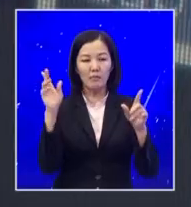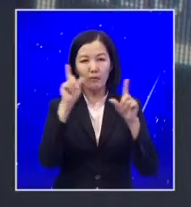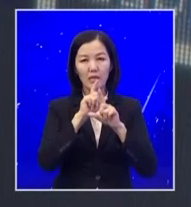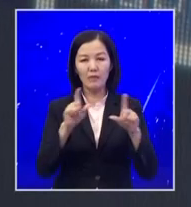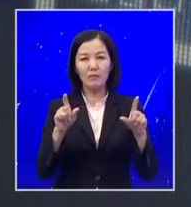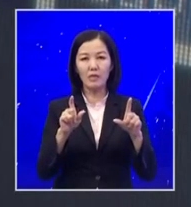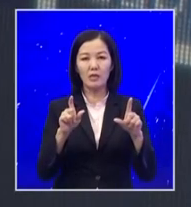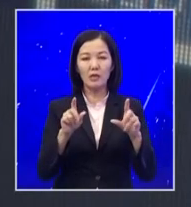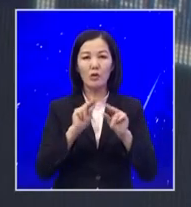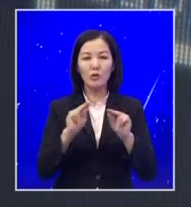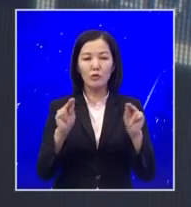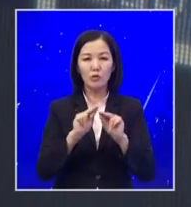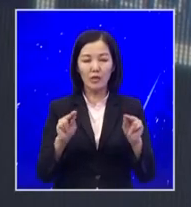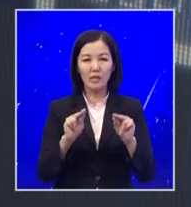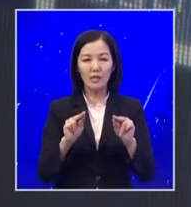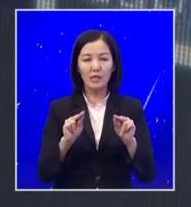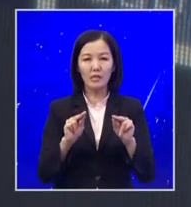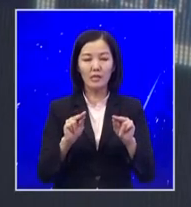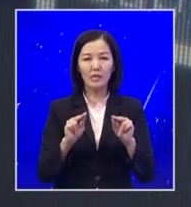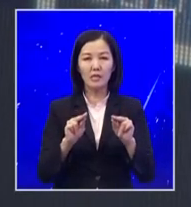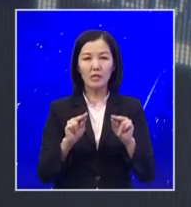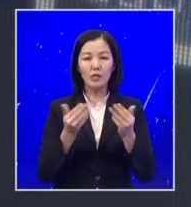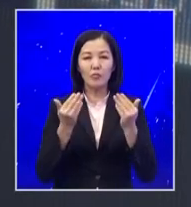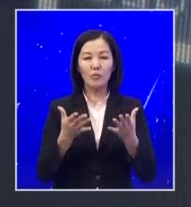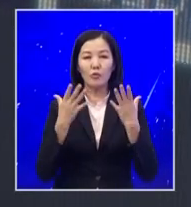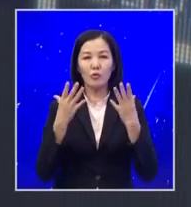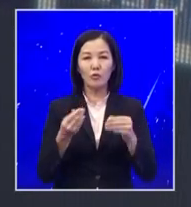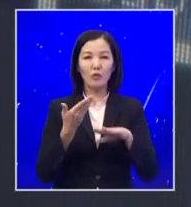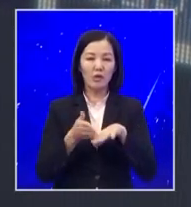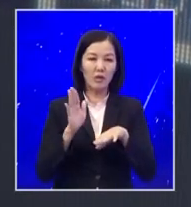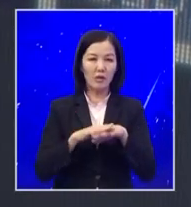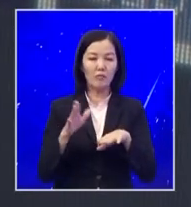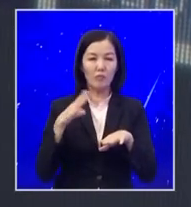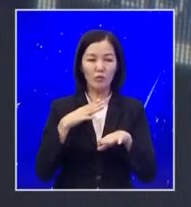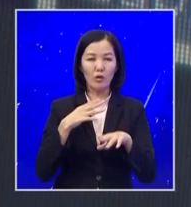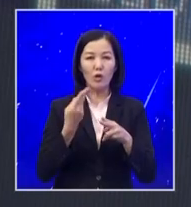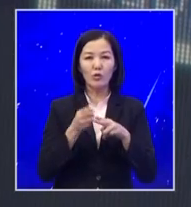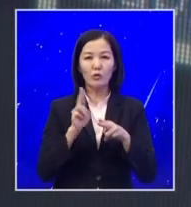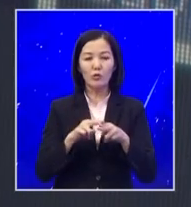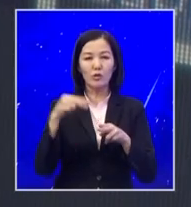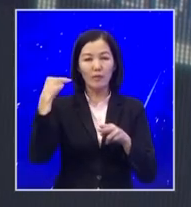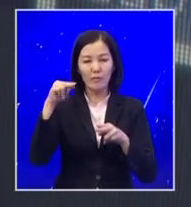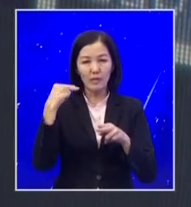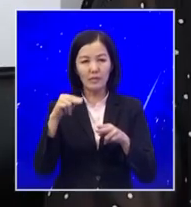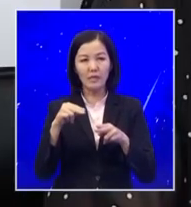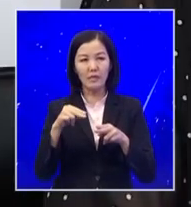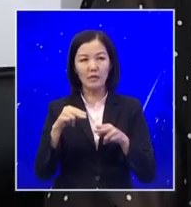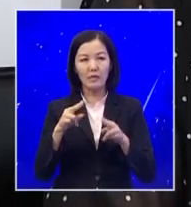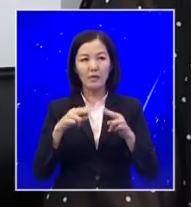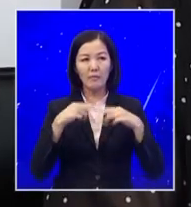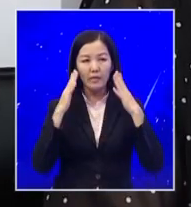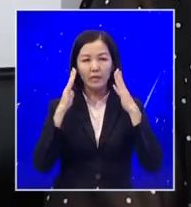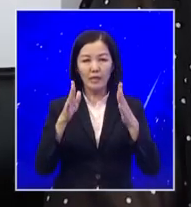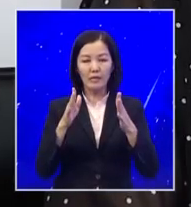мектептердің, қаншама ұстаздардың, қаншама оқушылар бүгінгі күні осындай қиындық көріп отыр. Сондықтан да президент осыған басты